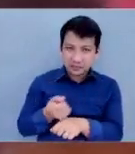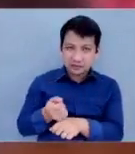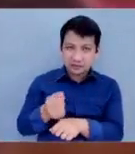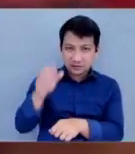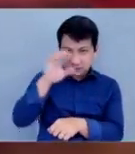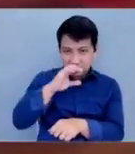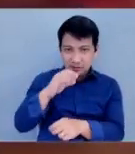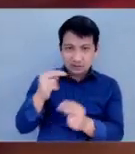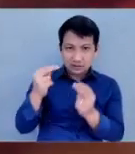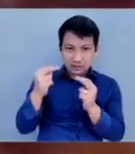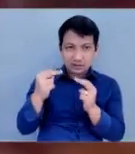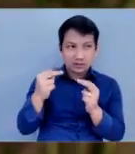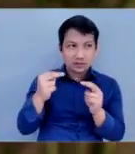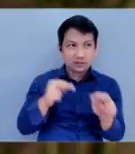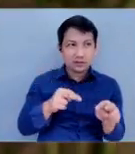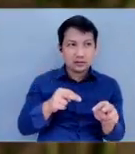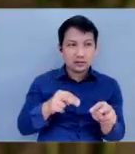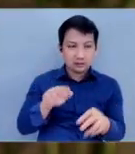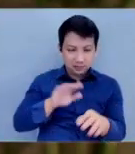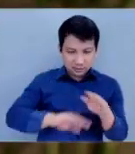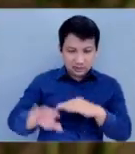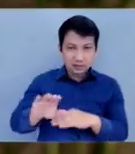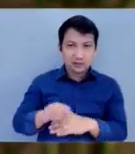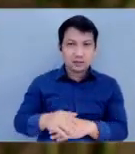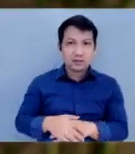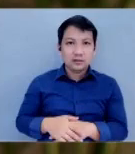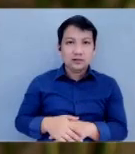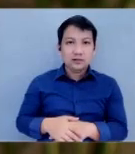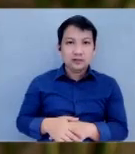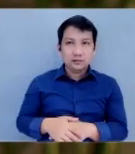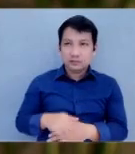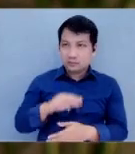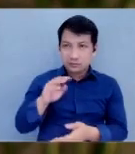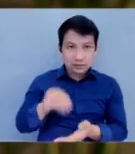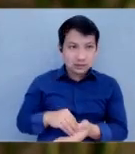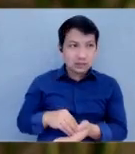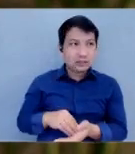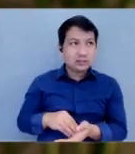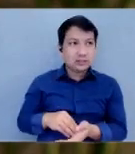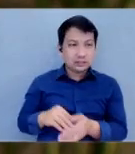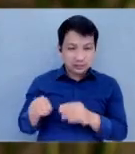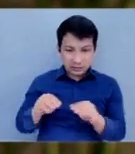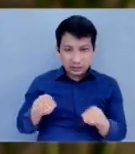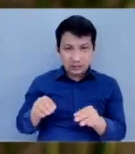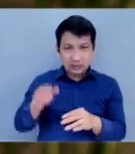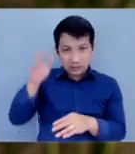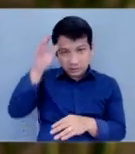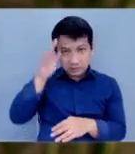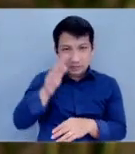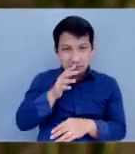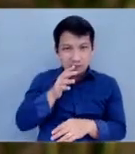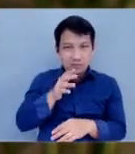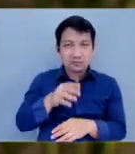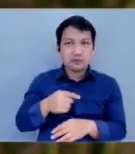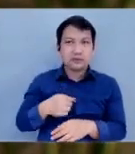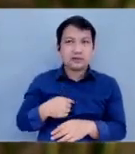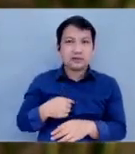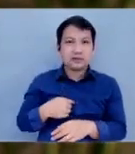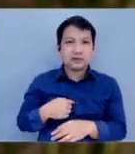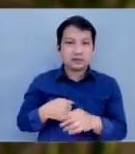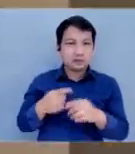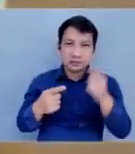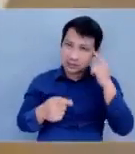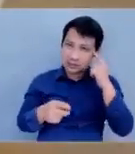Kasi, kakapanganak ko pa lang, hindi po ako gumit na. Hindi ako nakisiksik sa mga parents. So, iniisip niya, hindi ako nanonood sa